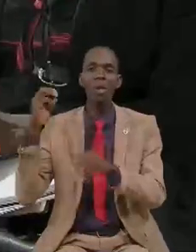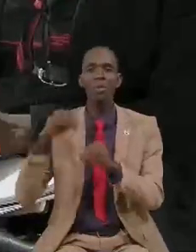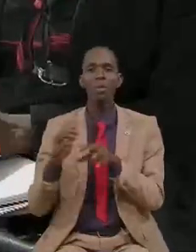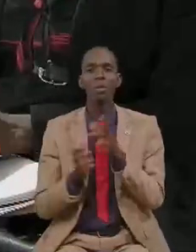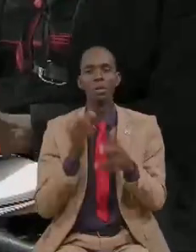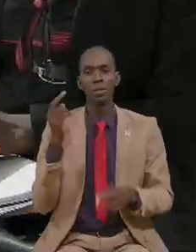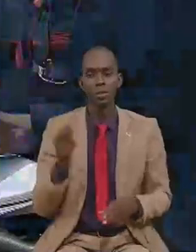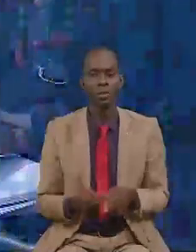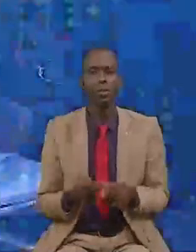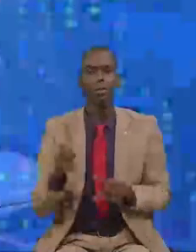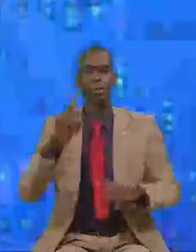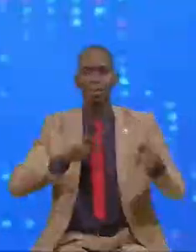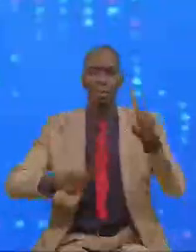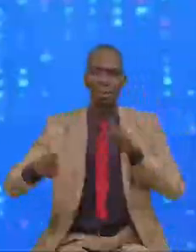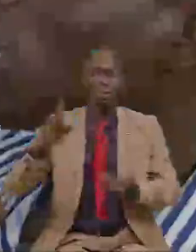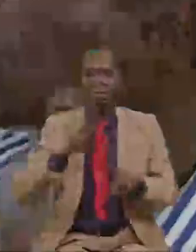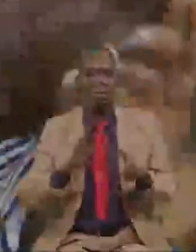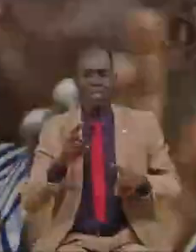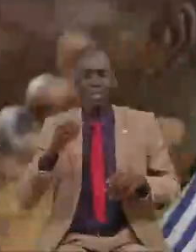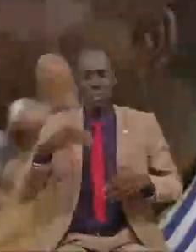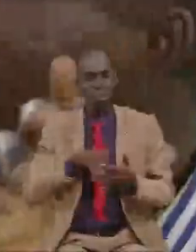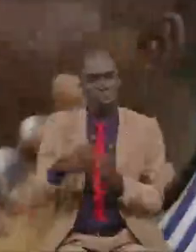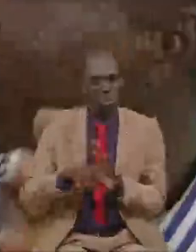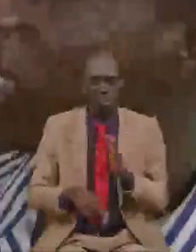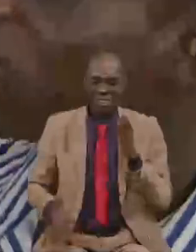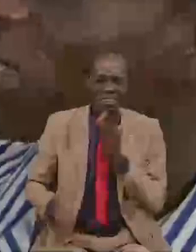Dis-le pour toi-même. Sors de moi.